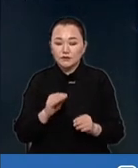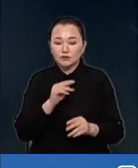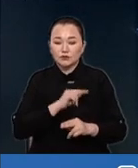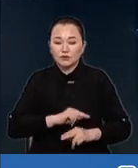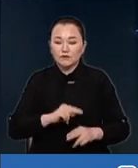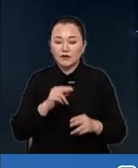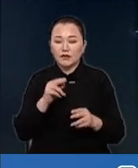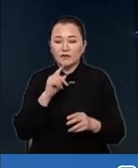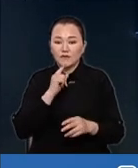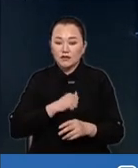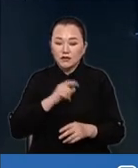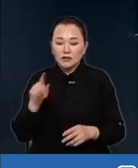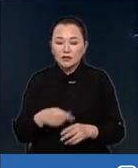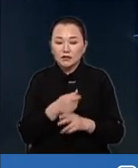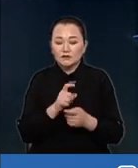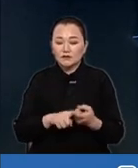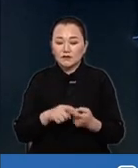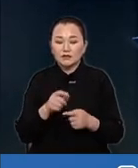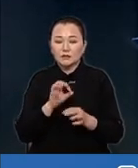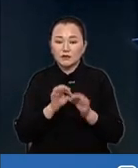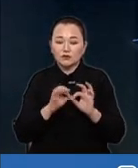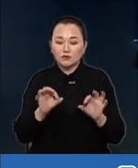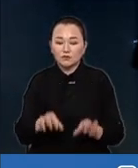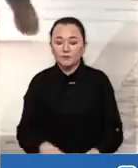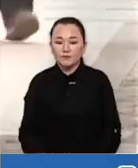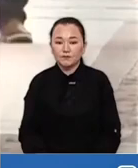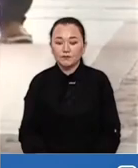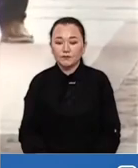трудовые отряды. Анастасия Новикова с подробностями.